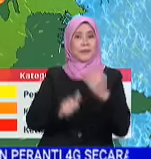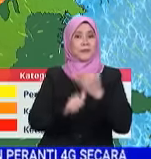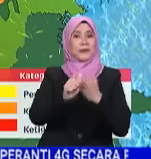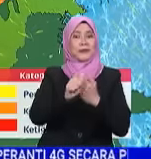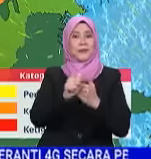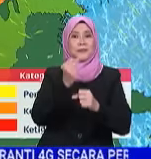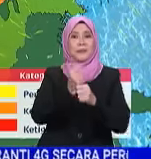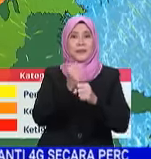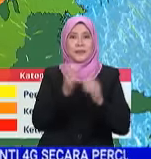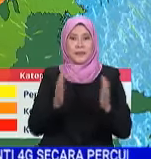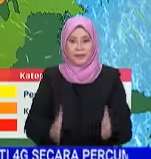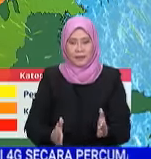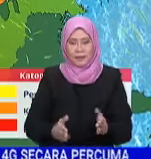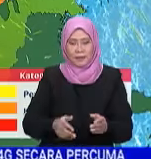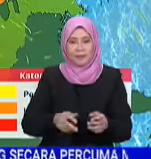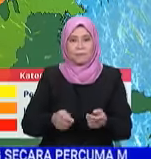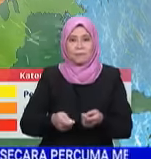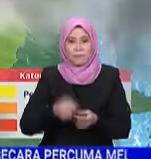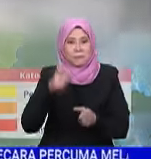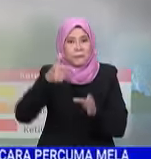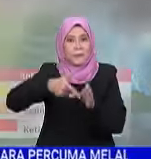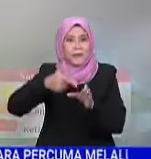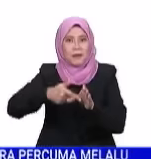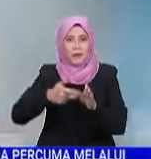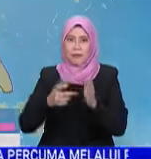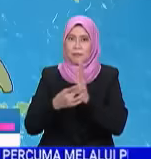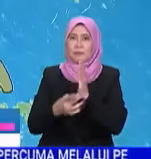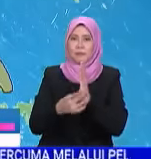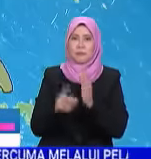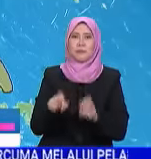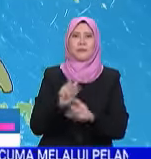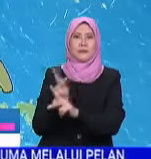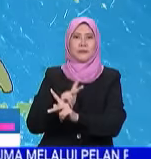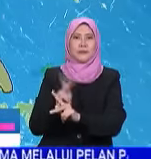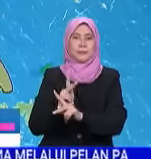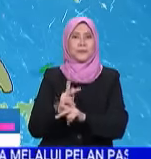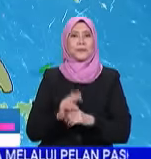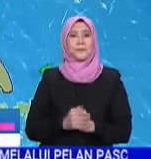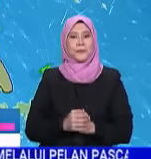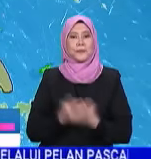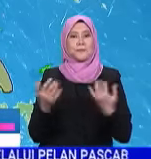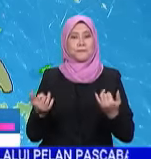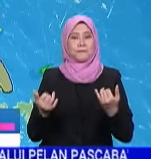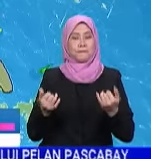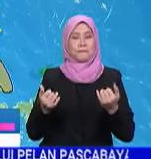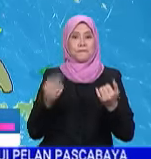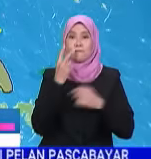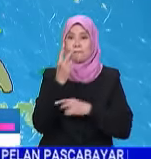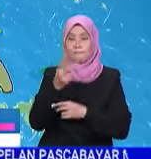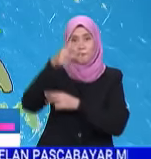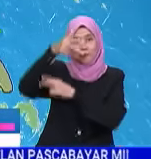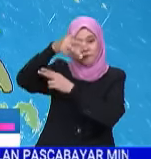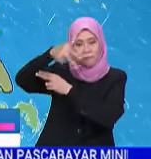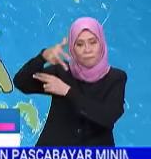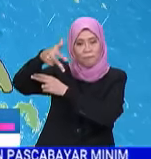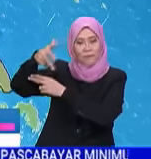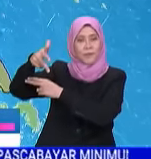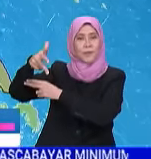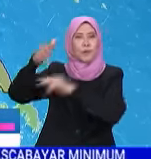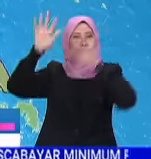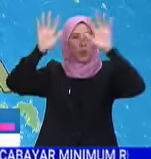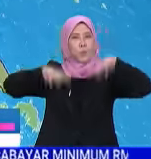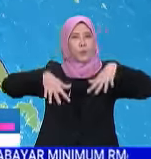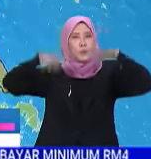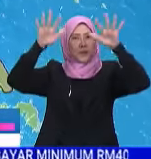ke atas pekerja di pelantar minyak Baiklah kita beralih ke paparan imej gemerada yang terkini pula kelihatan hujan berserta ribut